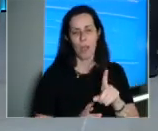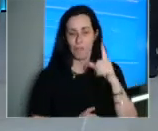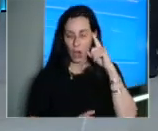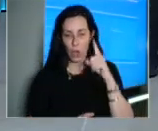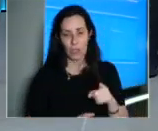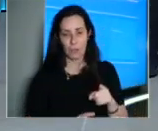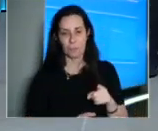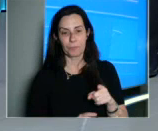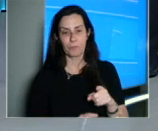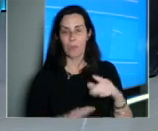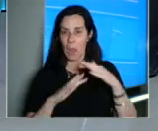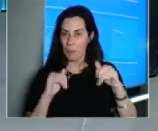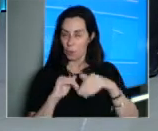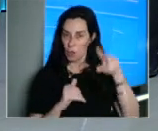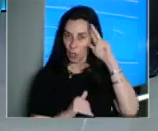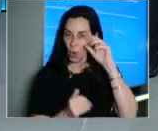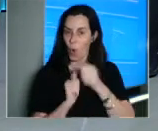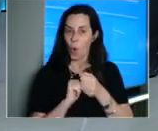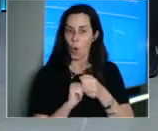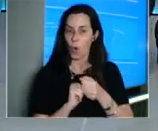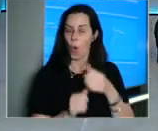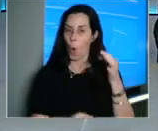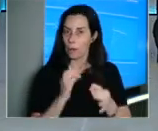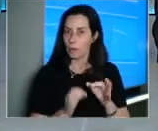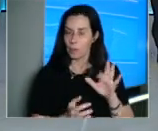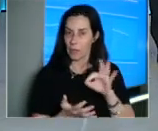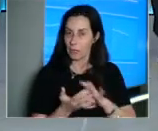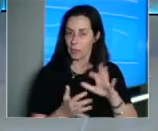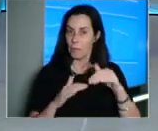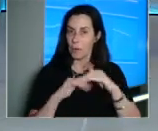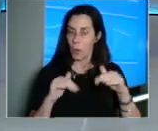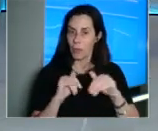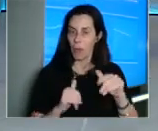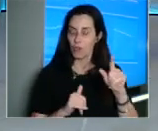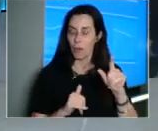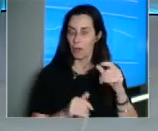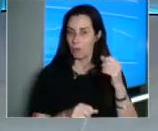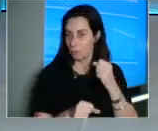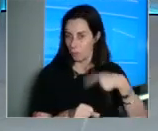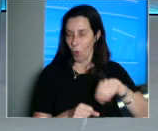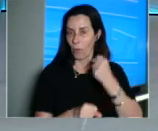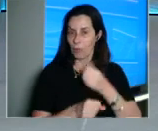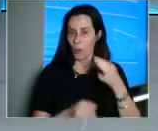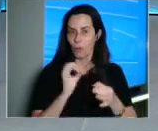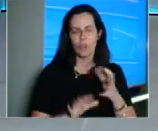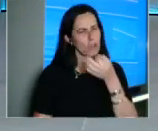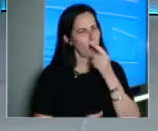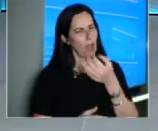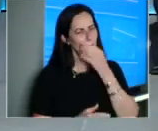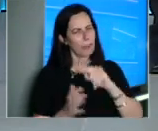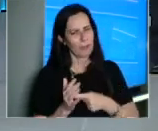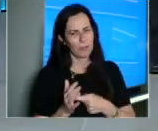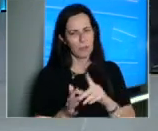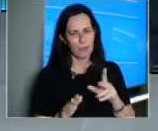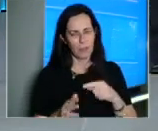הייתה מימונה של הליכוד ממש, או מימונה של עורכי הדין, כי היא גם כתבה שהייתה מימונה במבשרת ציון של עורכי הדין. השאלה היא למה הוא מתכוון? הוא